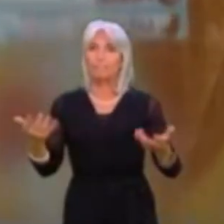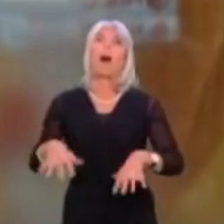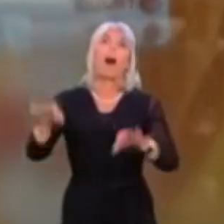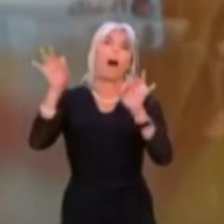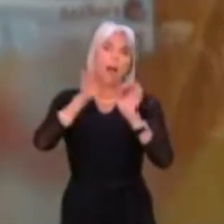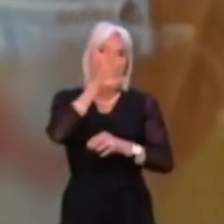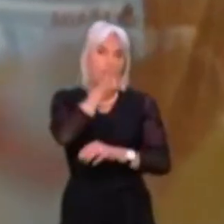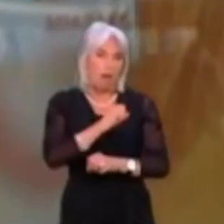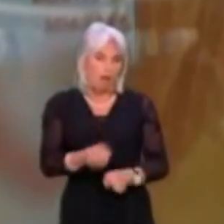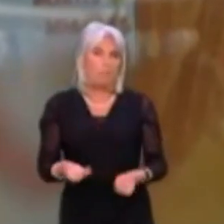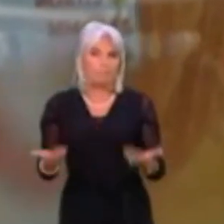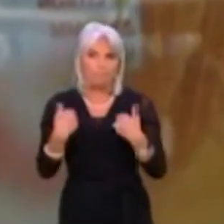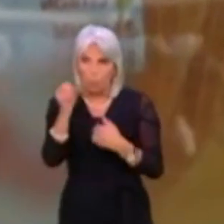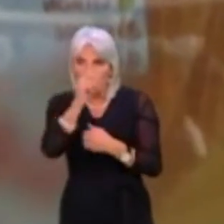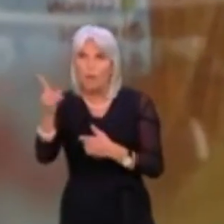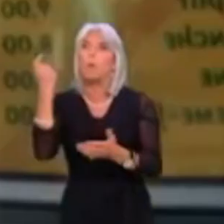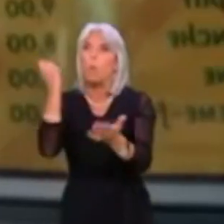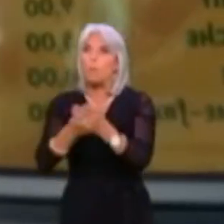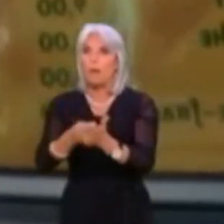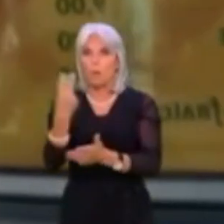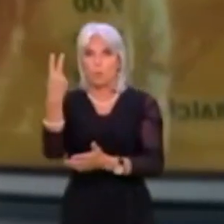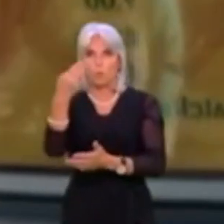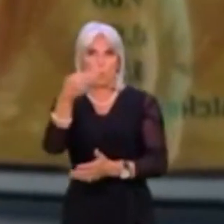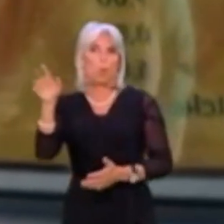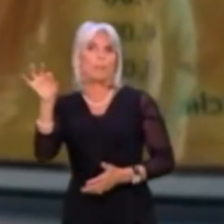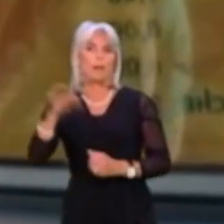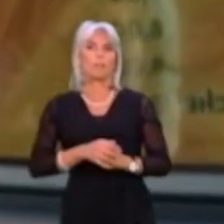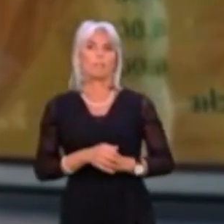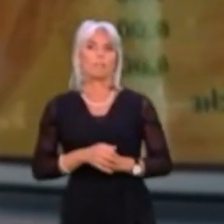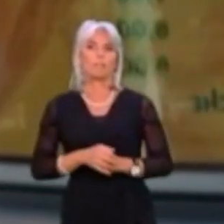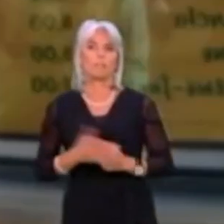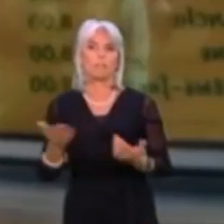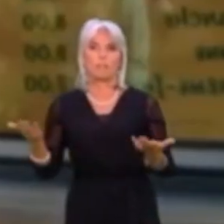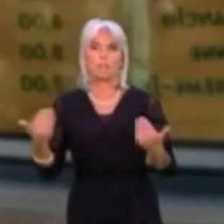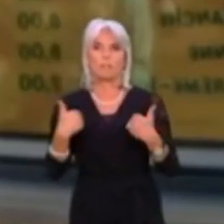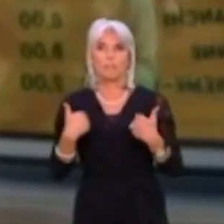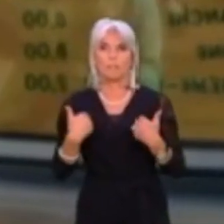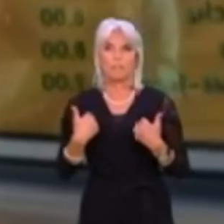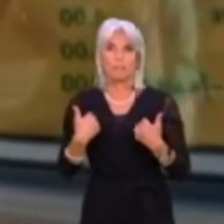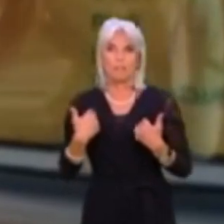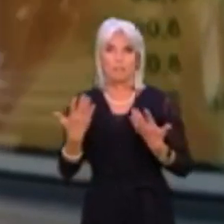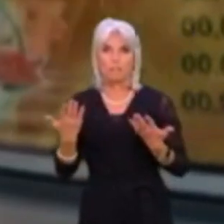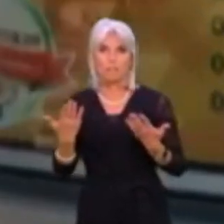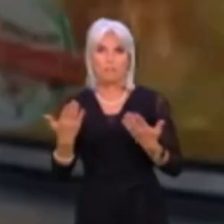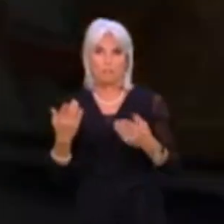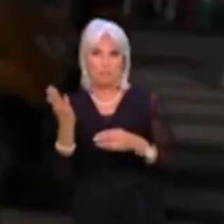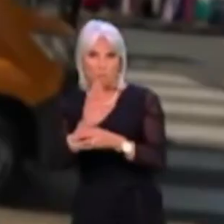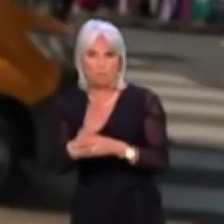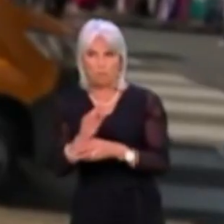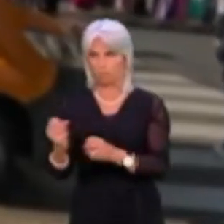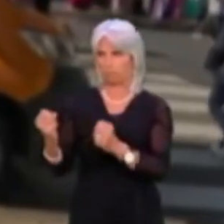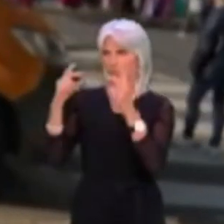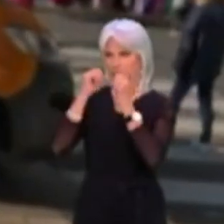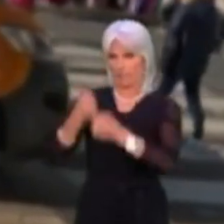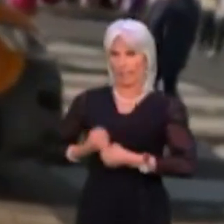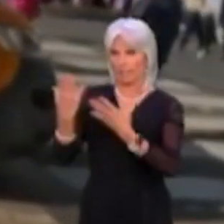Ah, ok, oui. Oui. Combien? 2,50. Désolé de vous déranger, j'ai pas... Au revoir, merci. Il a une réaction un